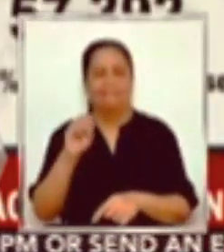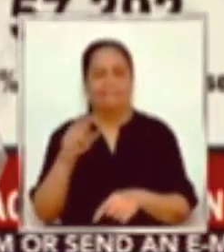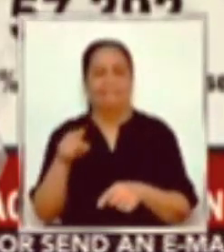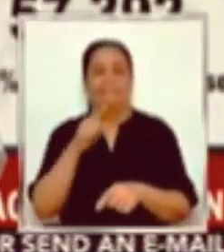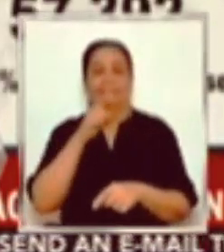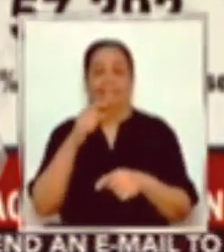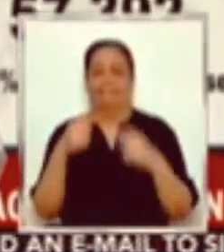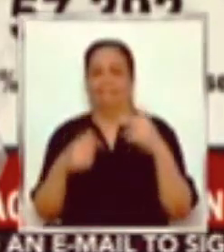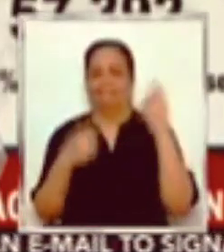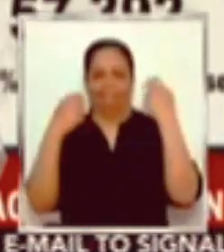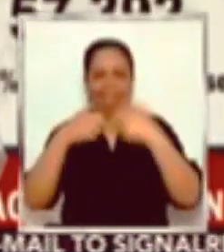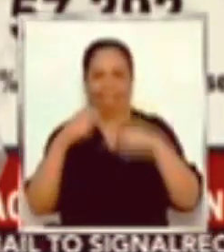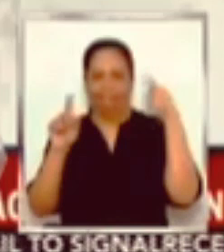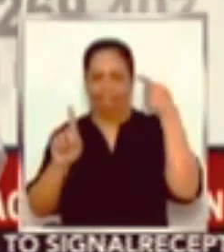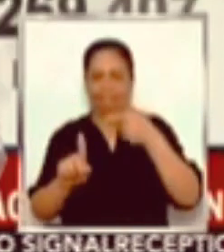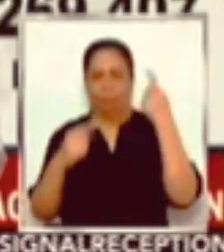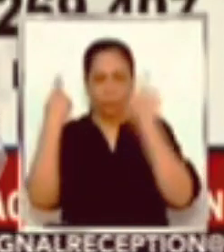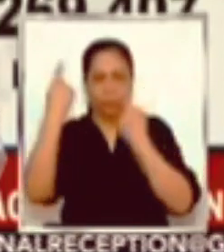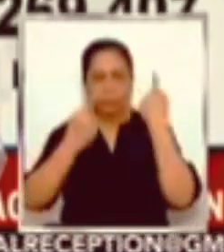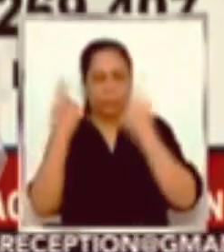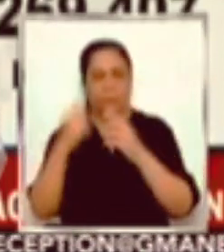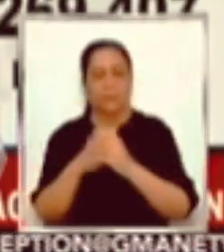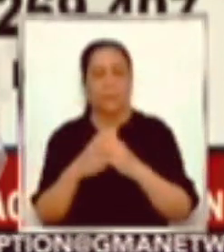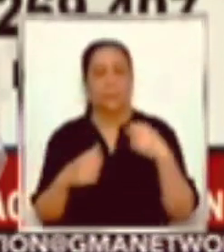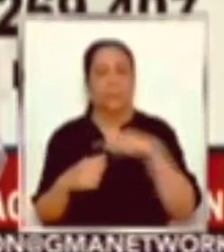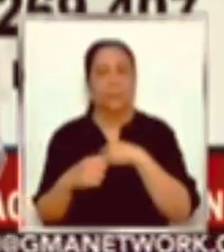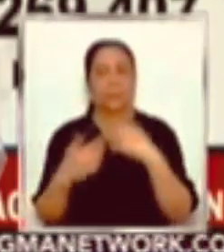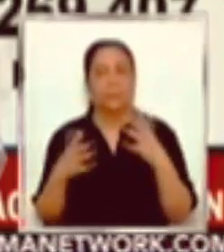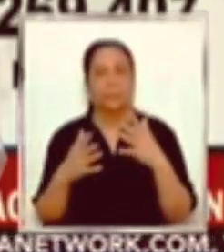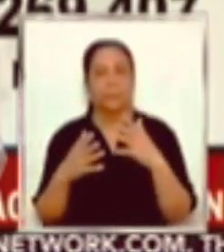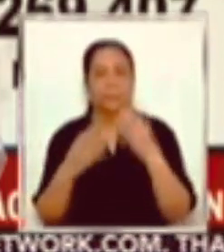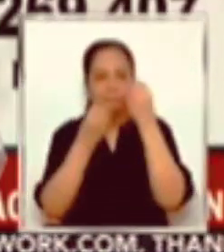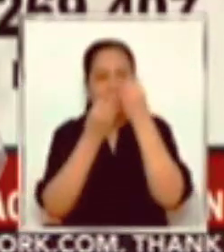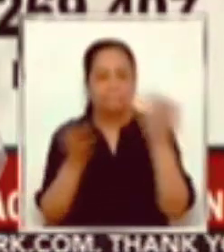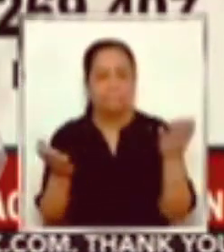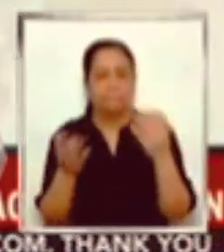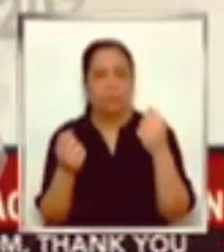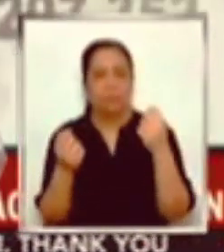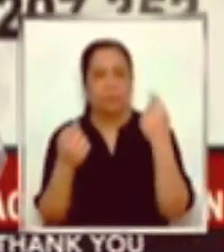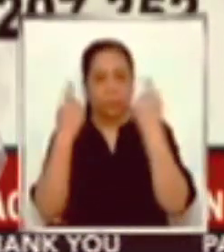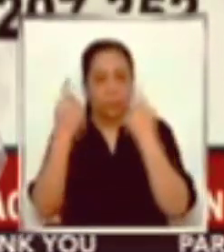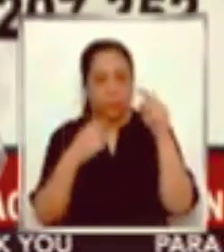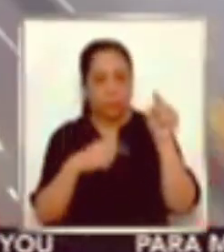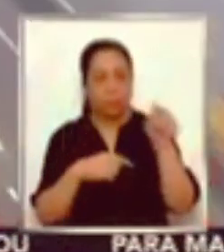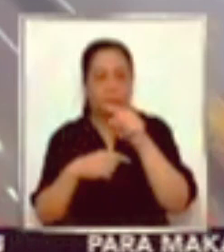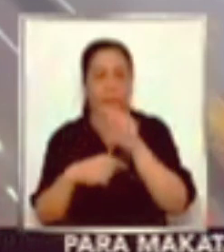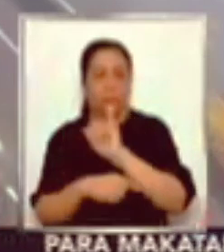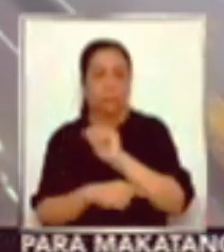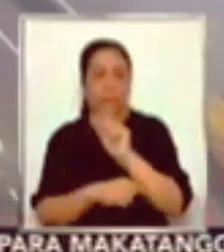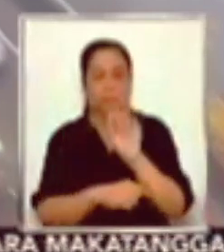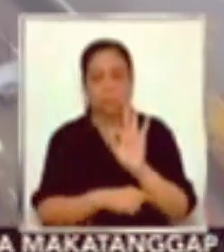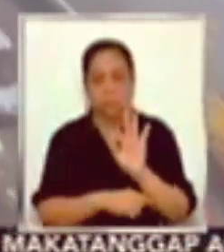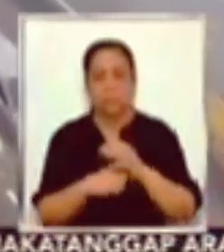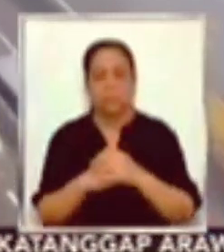main concern. We already have pinaabot na po natin itong concern na ito doon sa IATF. Dahil